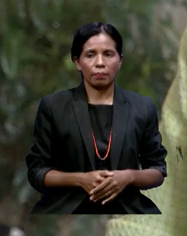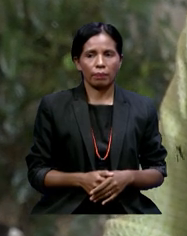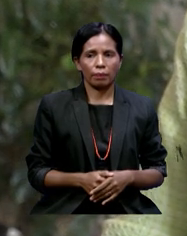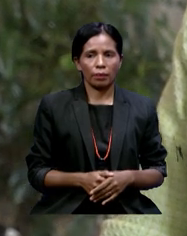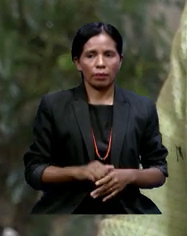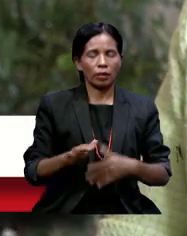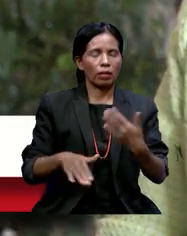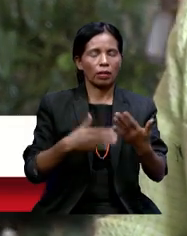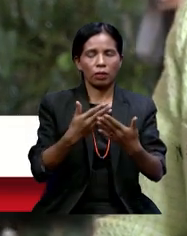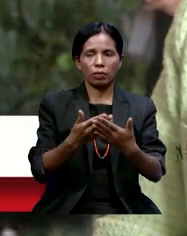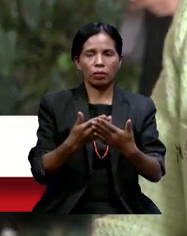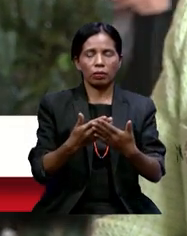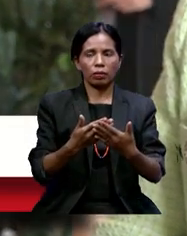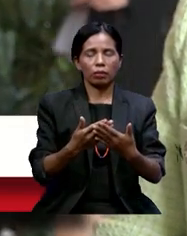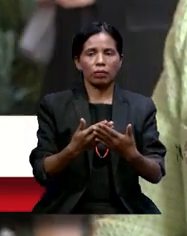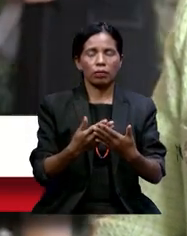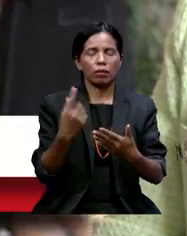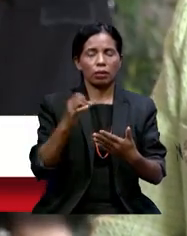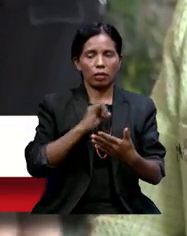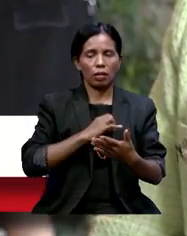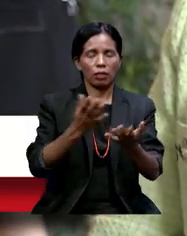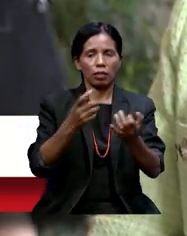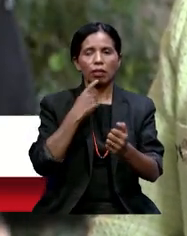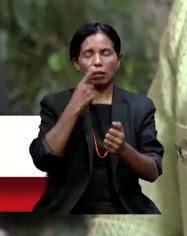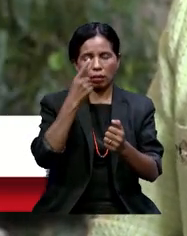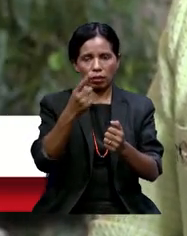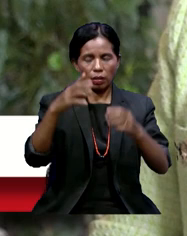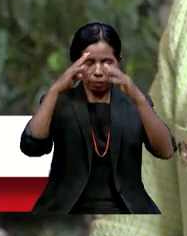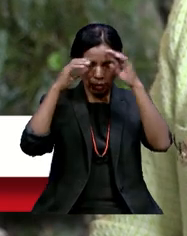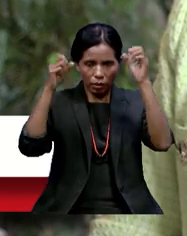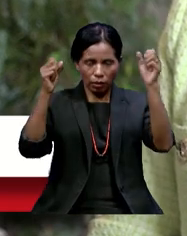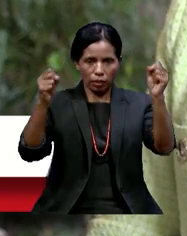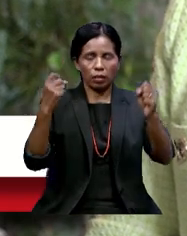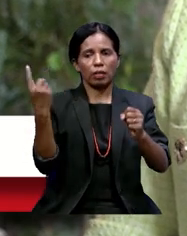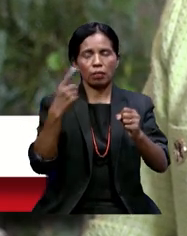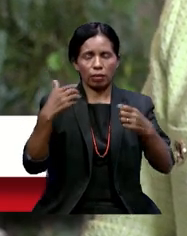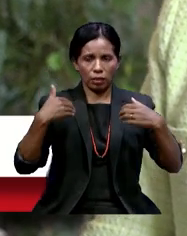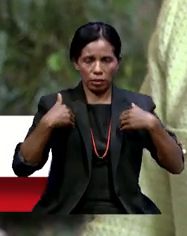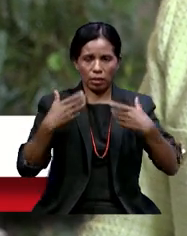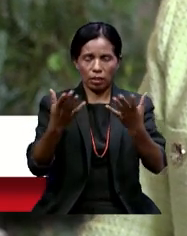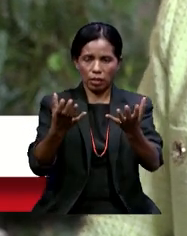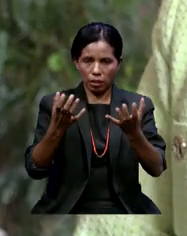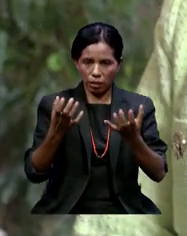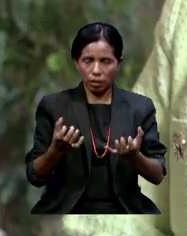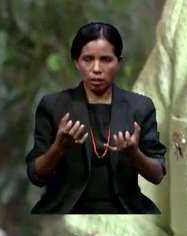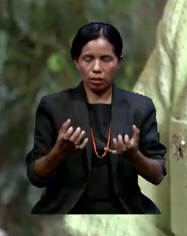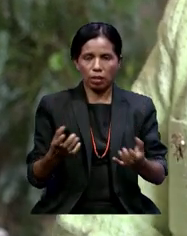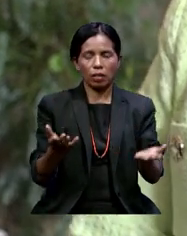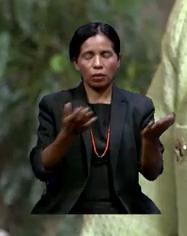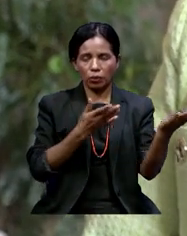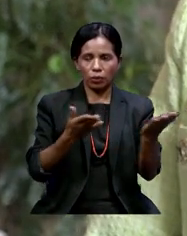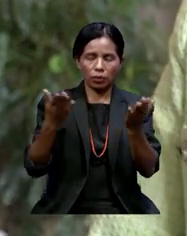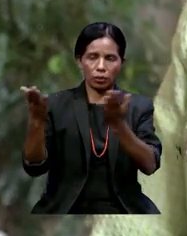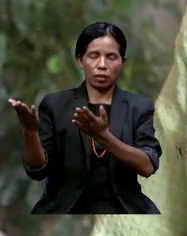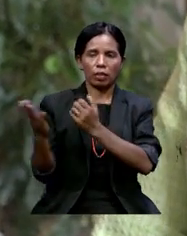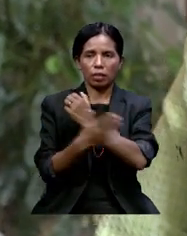always have the Hau hakarak hatetede katak Presidente Republika sempre ihe komitmentu no hakarak klorina saune hola